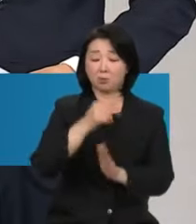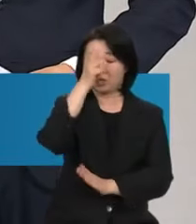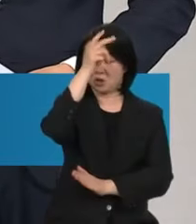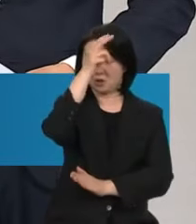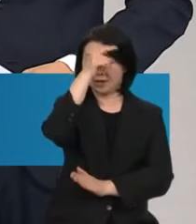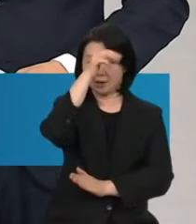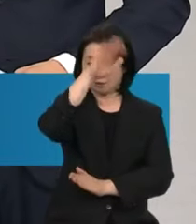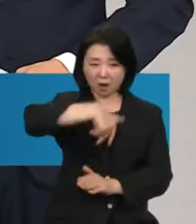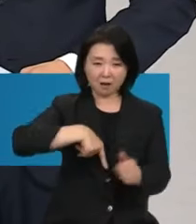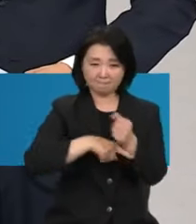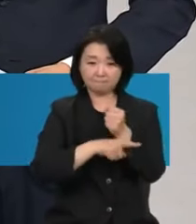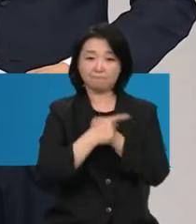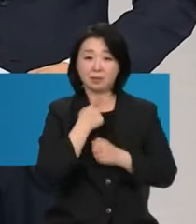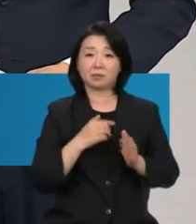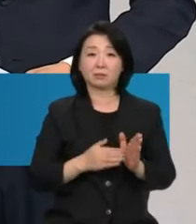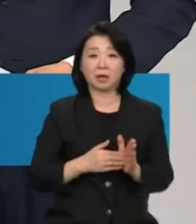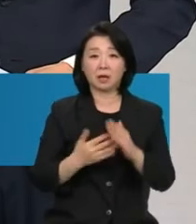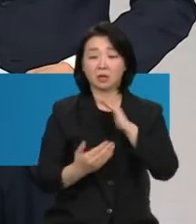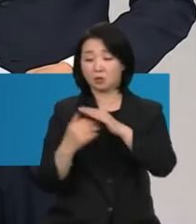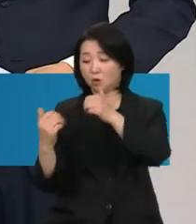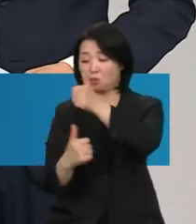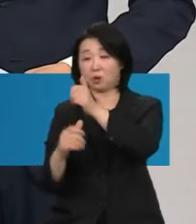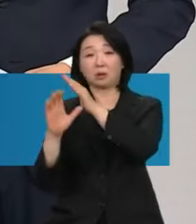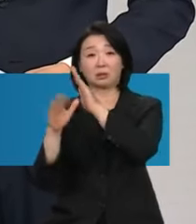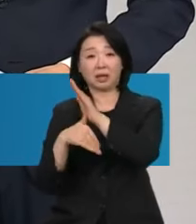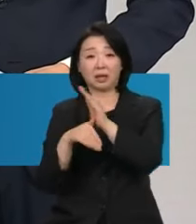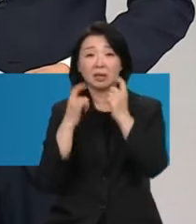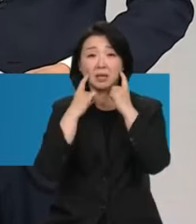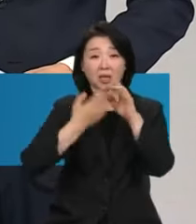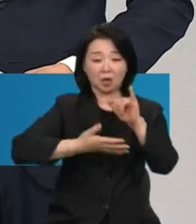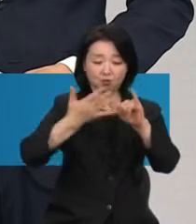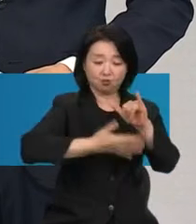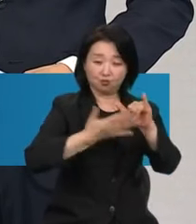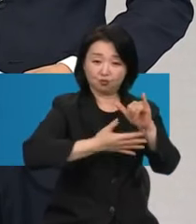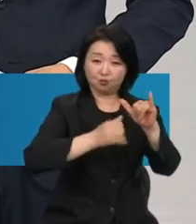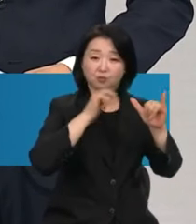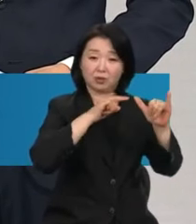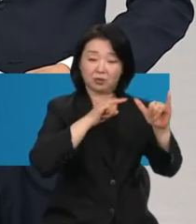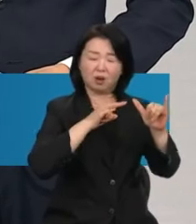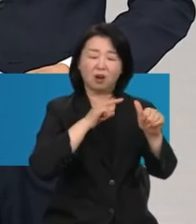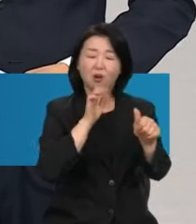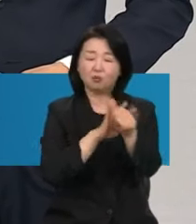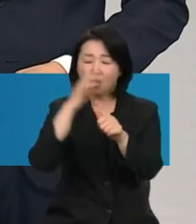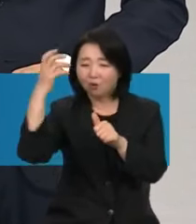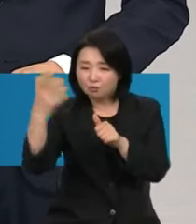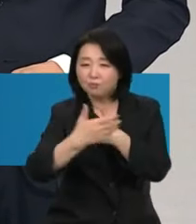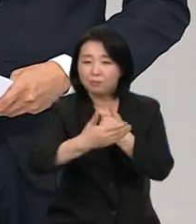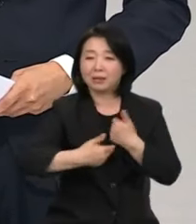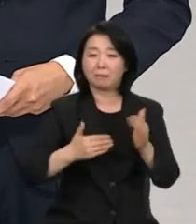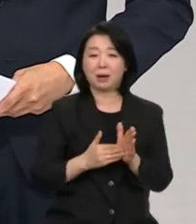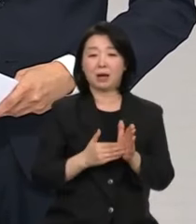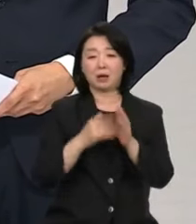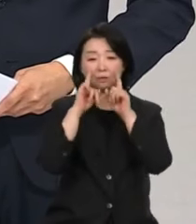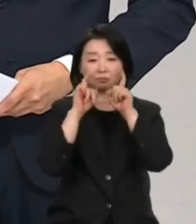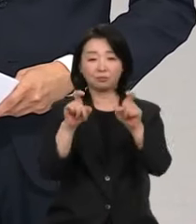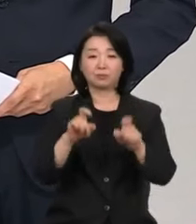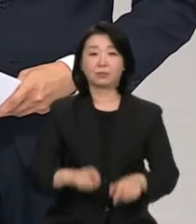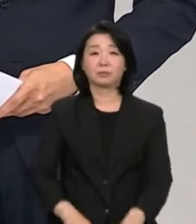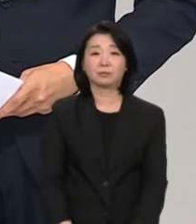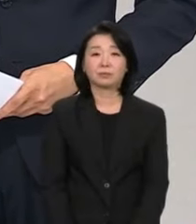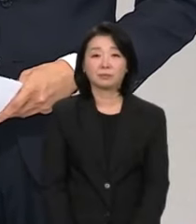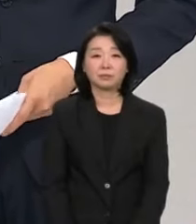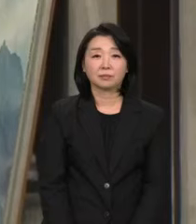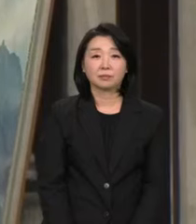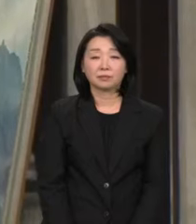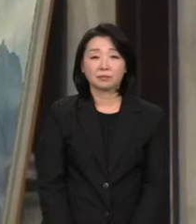조사를 받았습니다. 최고위원 시절에 개인 유튜브 방송을 통해 후원금을 받았다는 의혹입니다. 심가은 기자입니다.